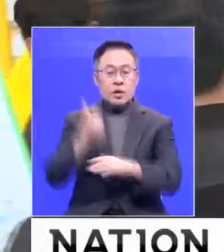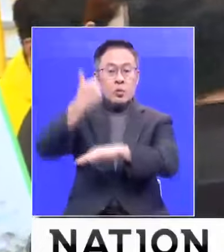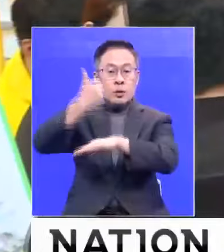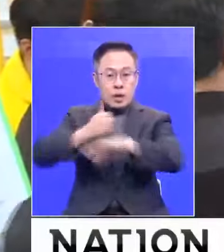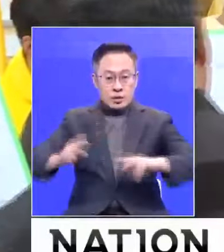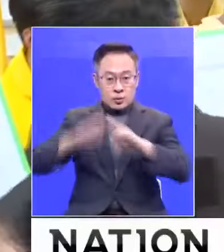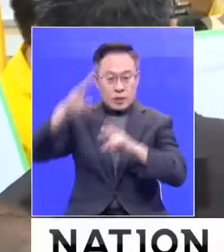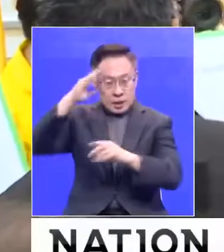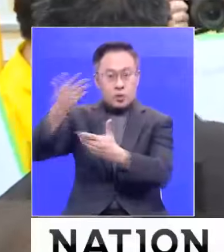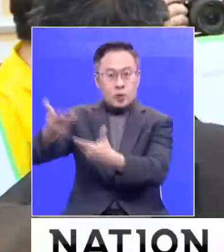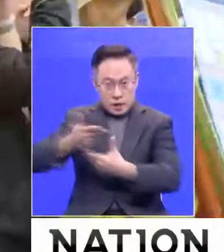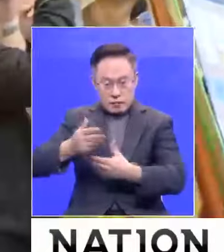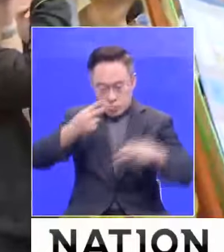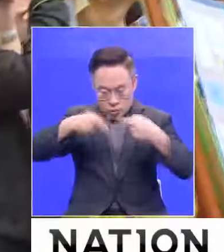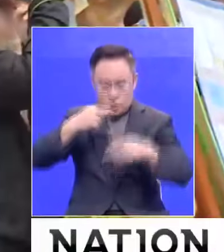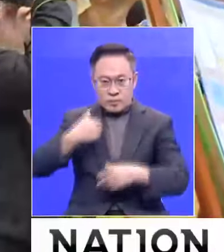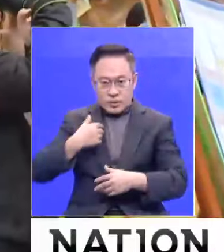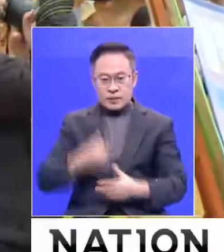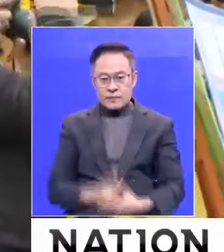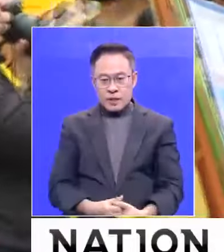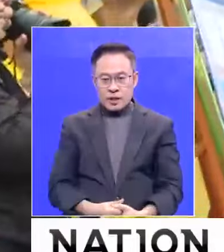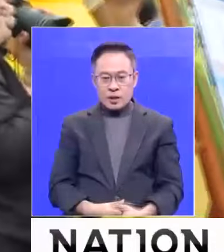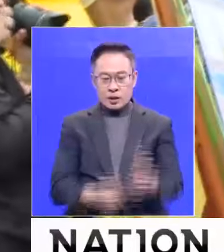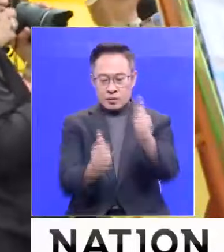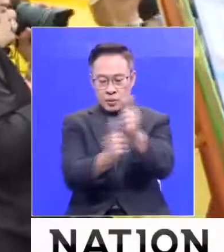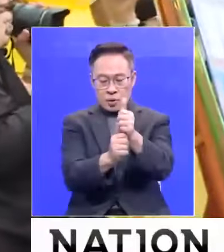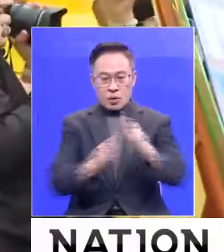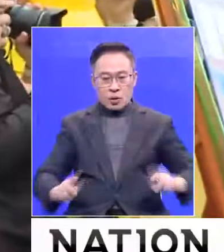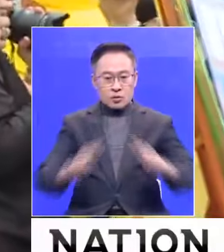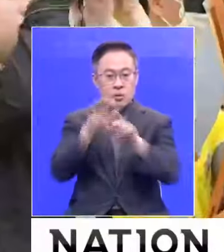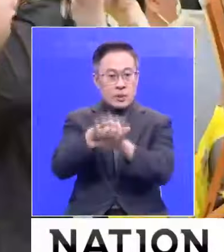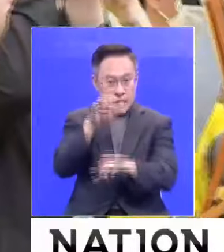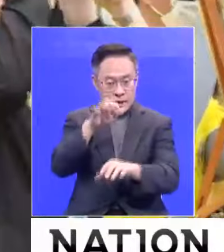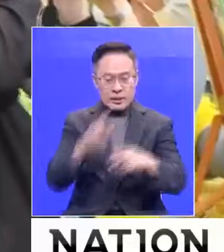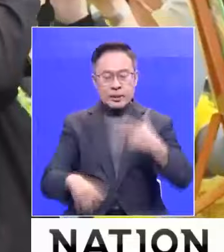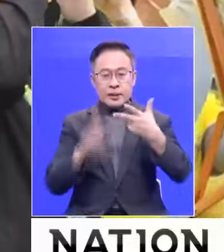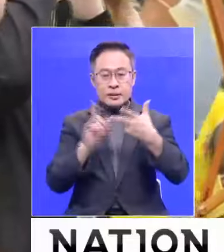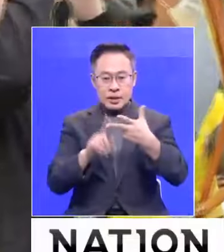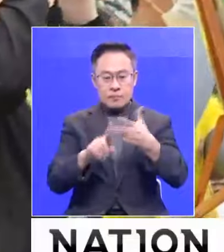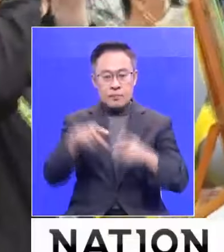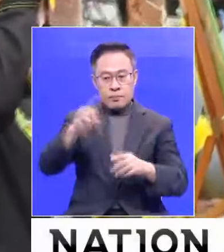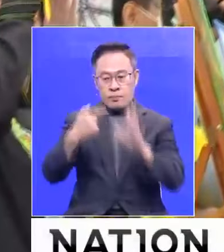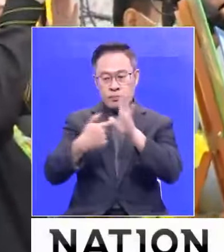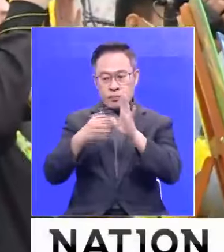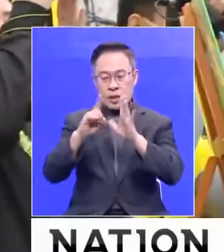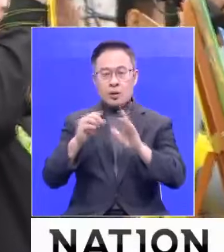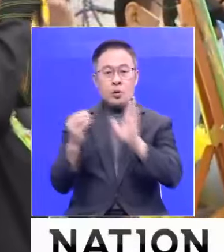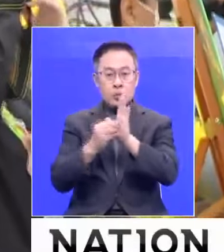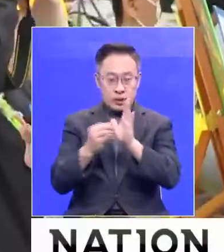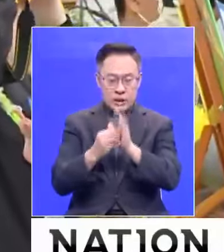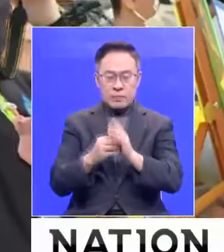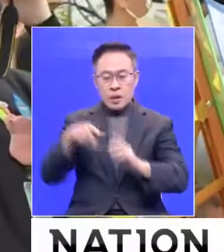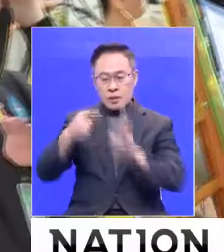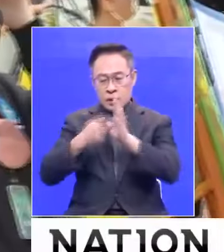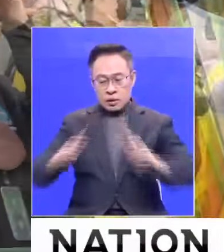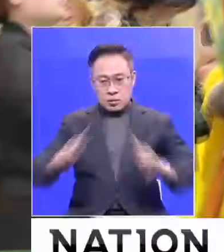พื้นที่เนี่ยนะคะก็ไปด้วยรัฐมนตรีช่วยว่าการกระทรวงมหาดไทยคุณเกลียงแล้วก็ปลัดกรุงเทพมหานครรวมถึงปลัดกระทรวงกลา